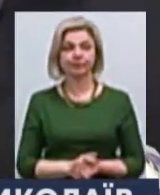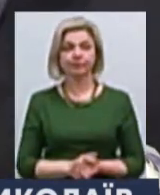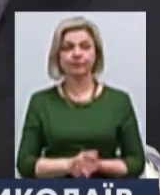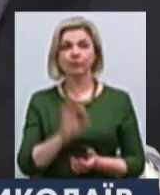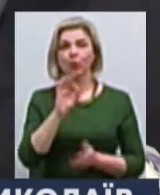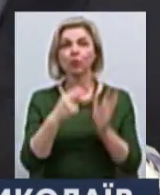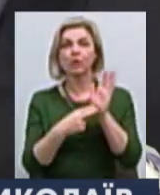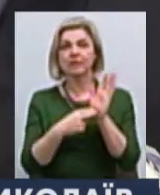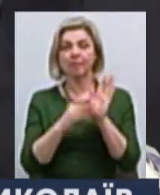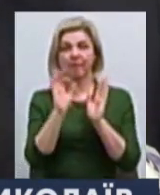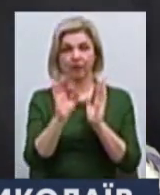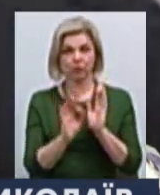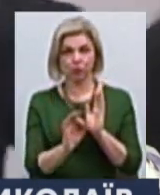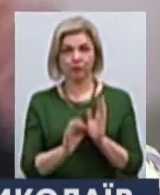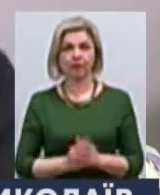0,7%.